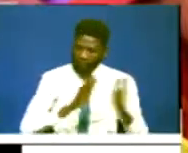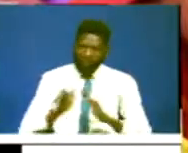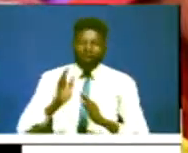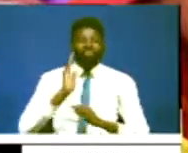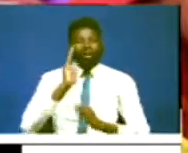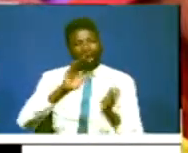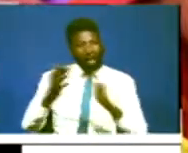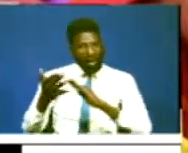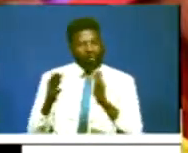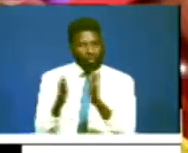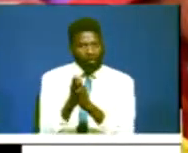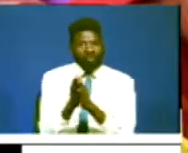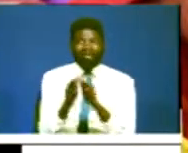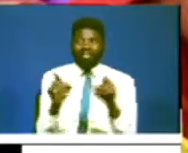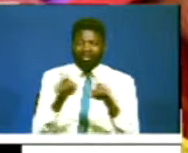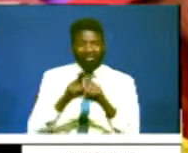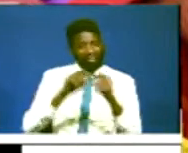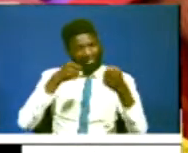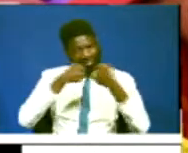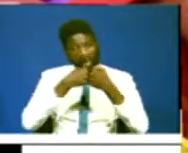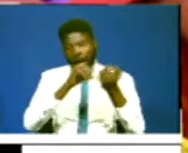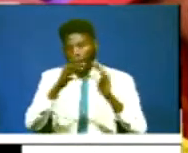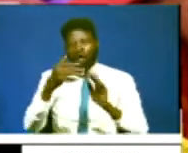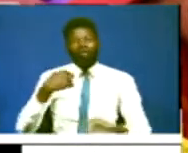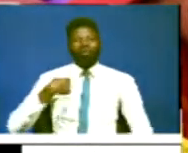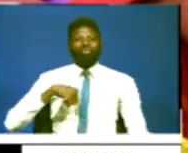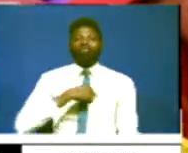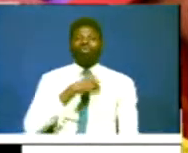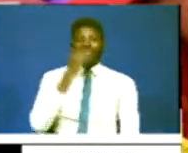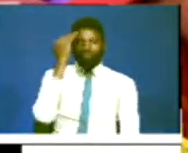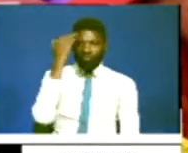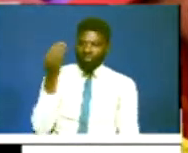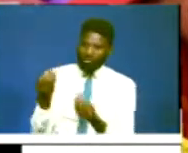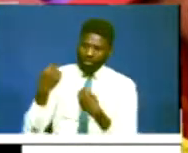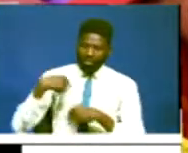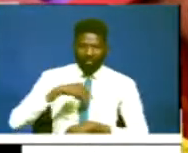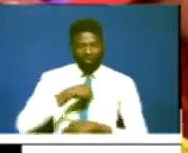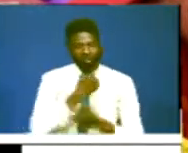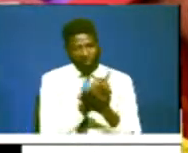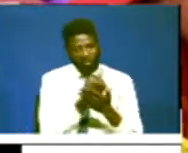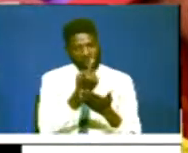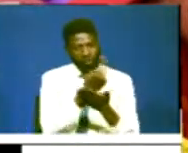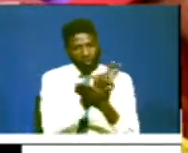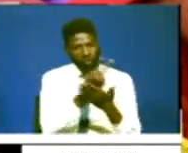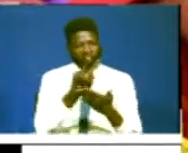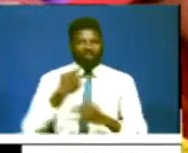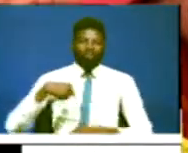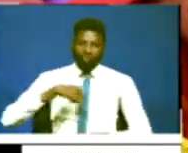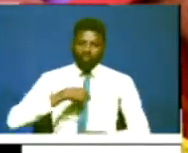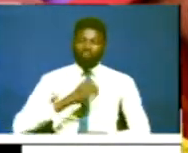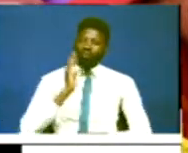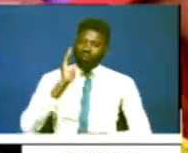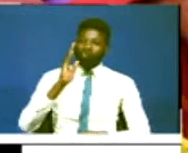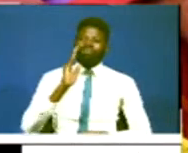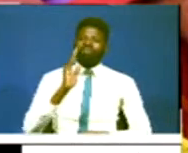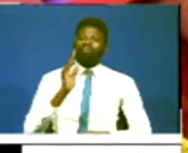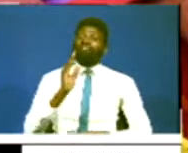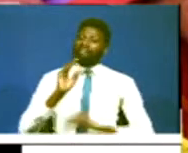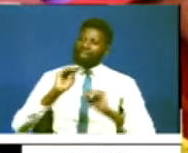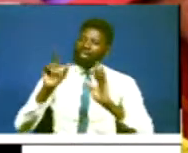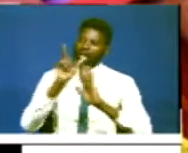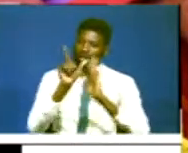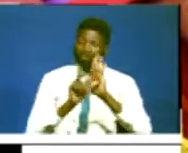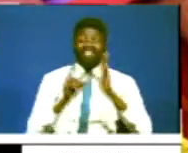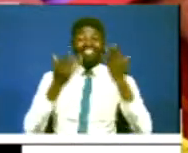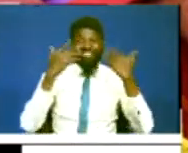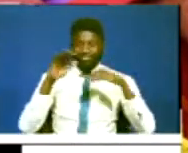hiyo maneno ya kupambana na hao tunajua hiyo. So utatupatia nafasi wiki moja mbili tuweke hao kwa laini. Wakiingia laini turudi kwa mambo ya